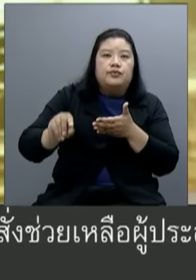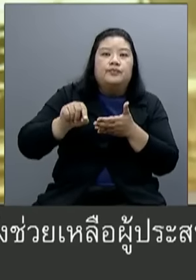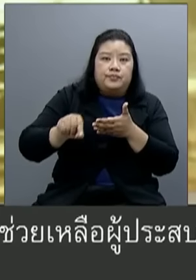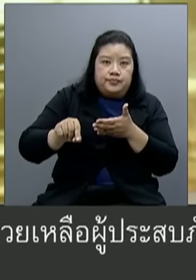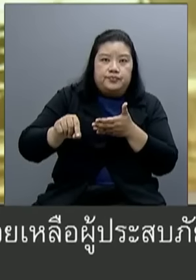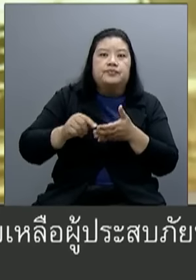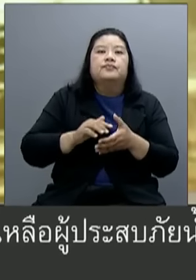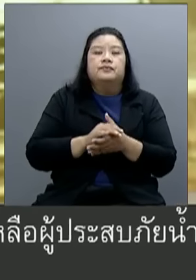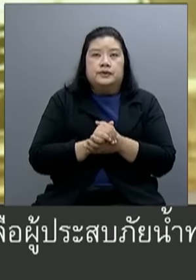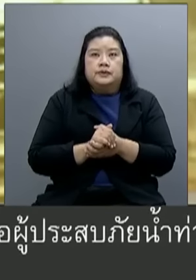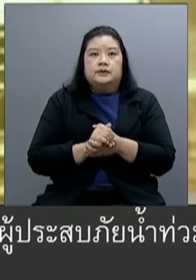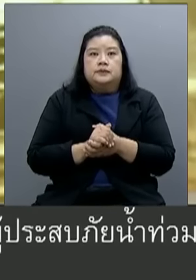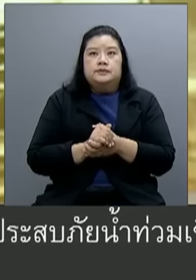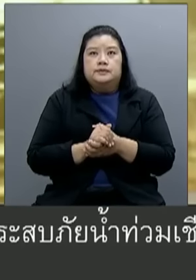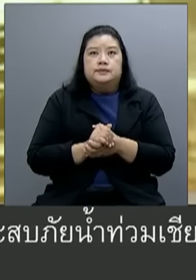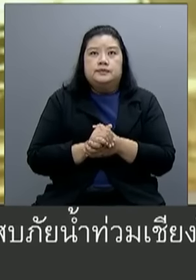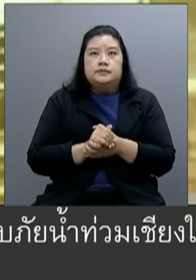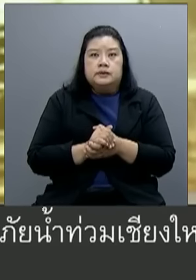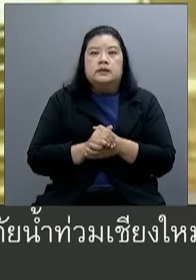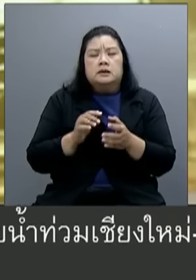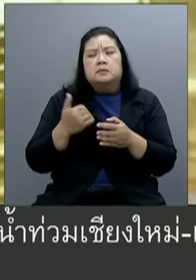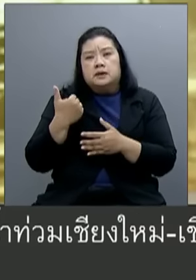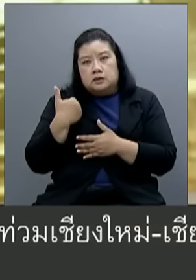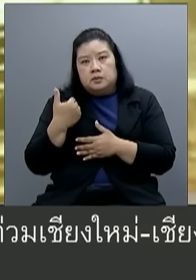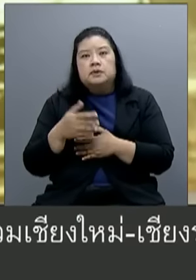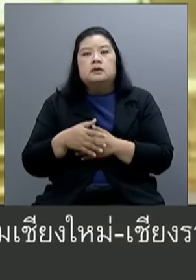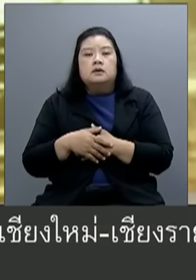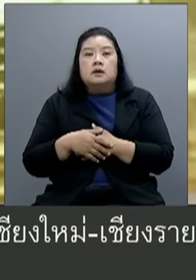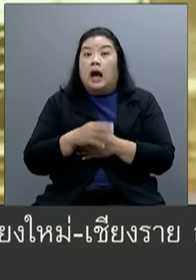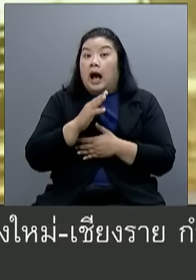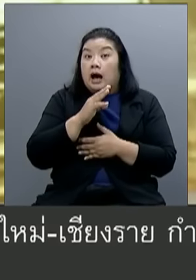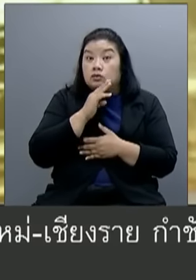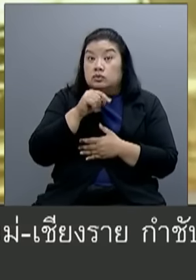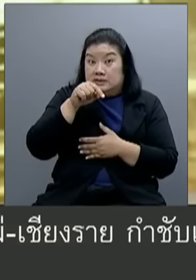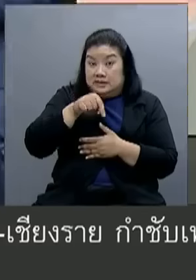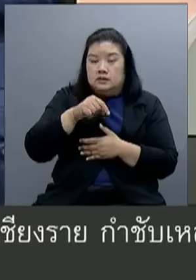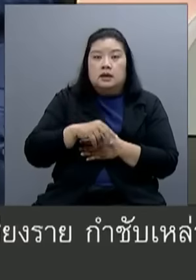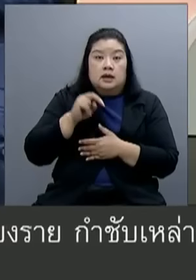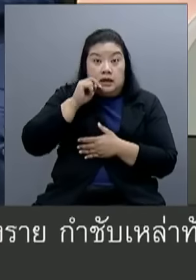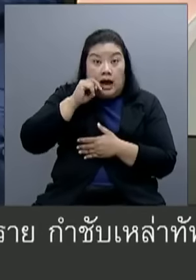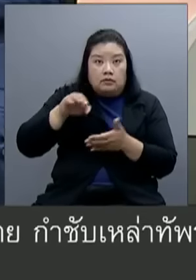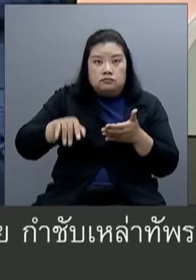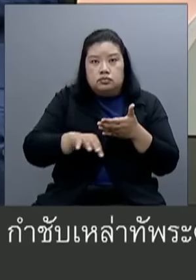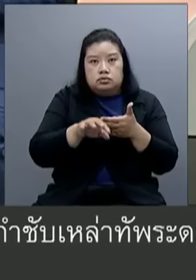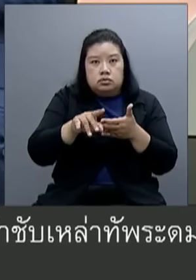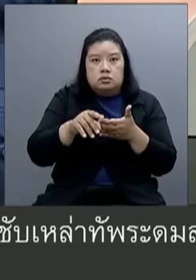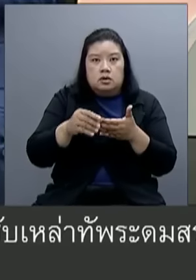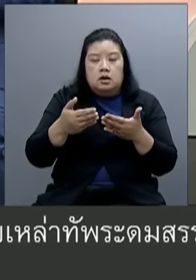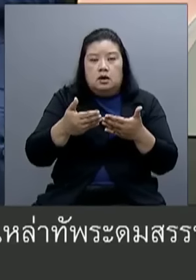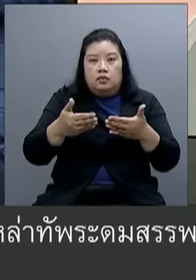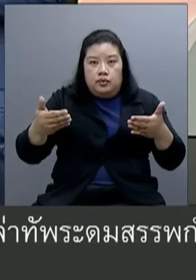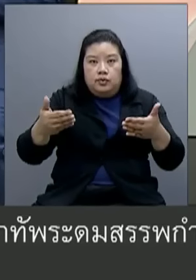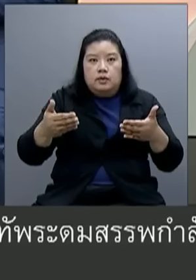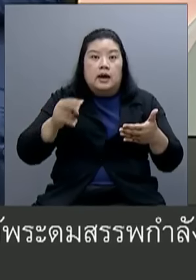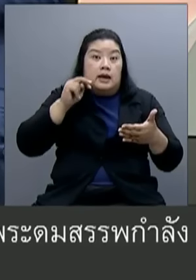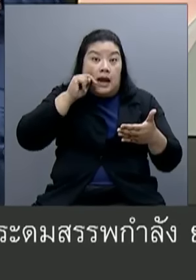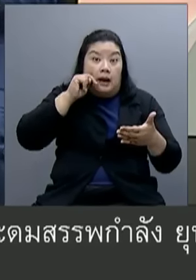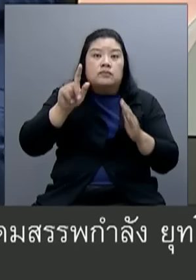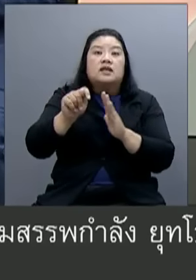ส่วนที่ดีในส่วนหนึ่งนะครับก็คือจะมีปริมาณน้ำครับที่จะไหลเข้ามาเขื่อนภูมิพลนะครับในส่วนของ